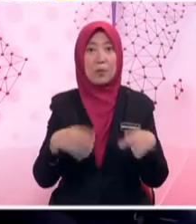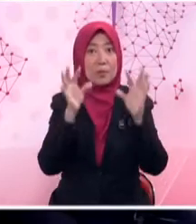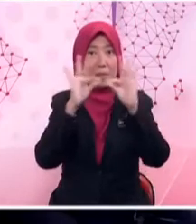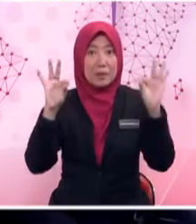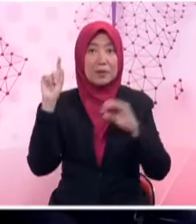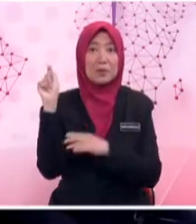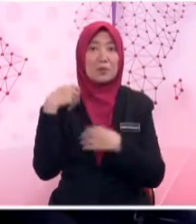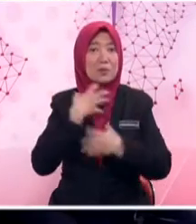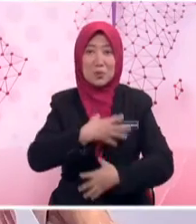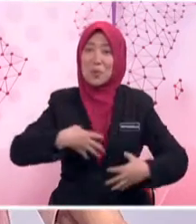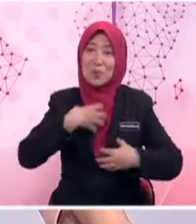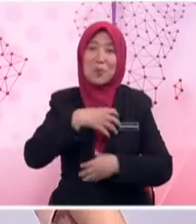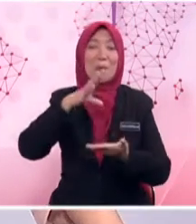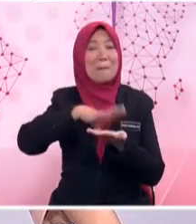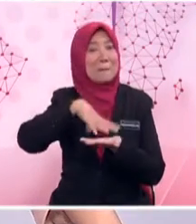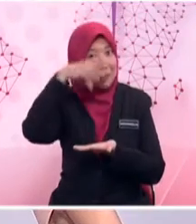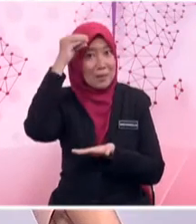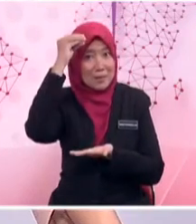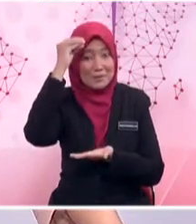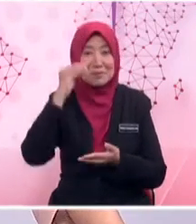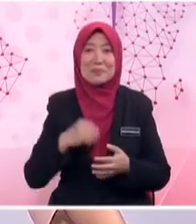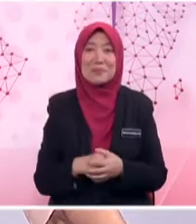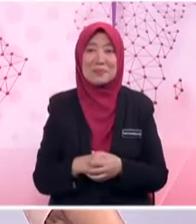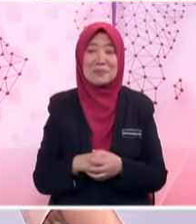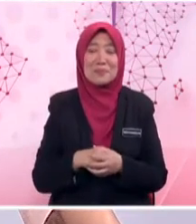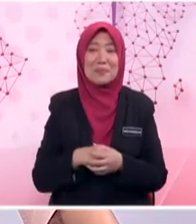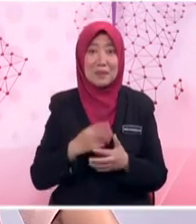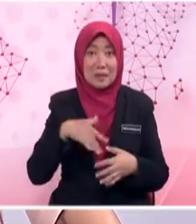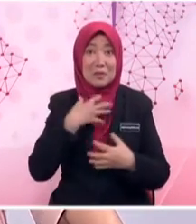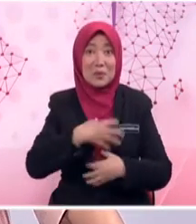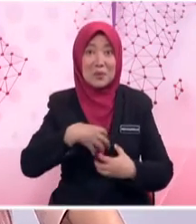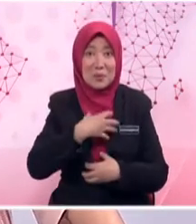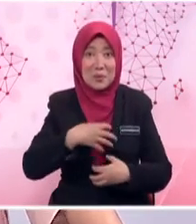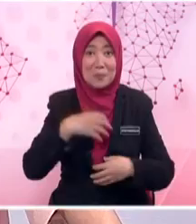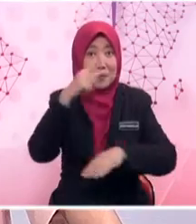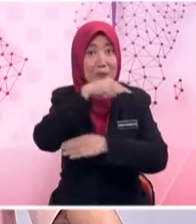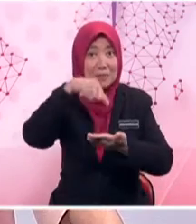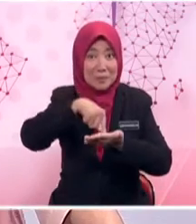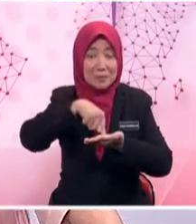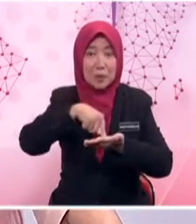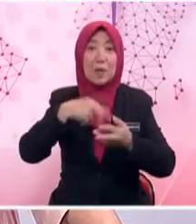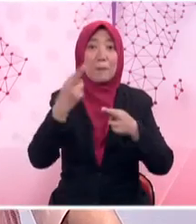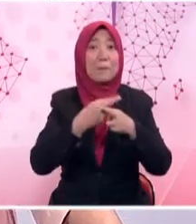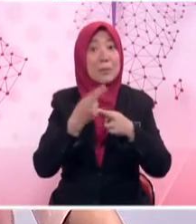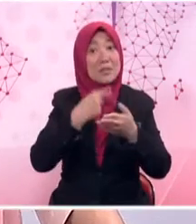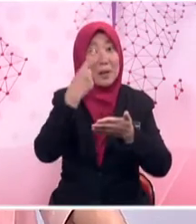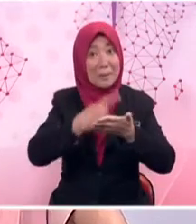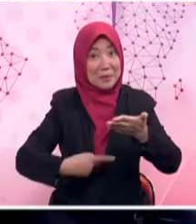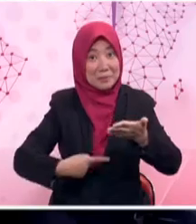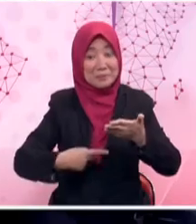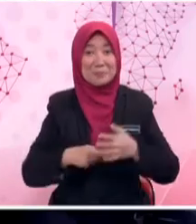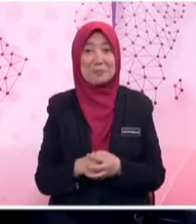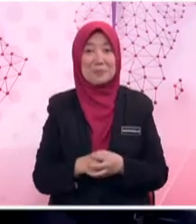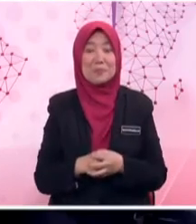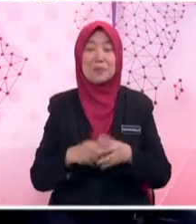sangat pembelajaran. Kita dah pun sampai penghujung lah. Betul, cikgu. Seronok sangat pembelajaran pada hari ini. Sedikit rumusan daripada cikgu Sheila. Silakan. Okey.